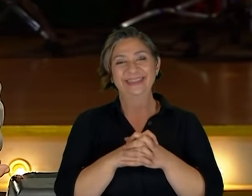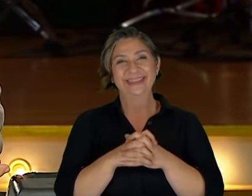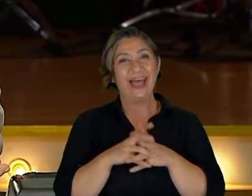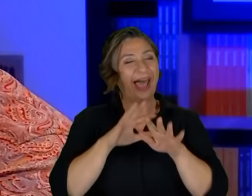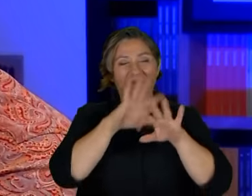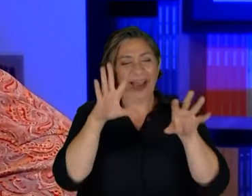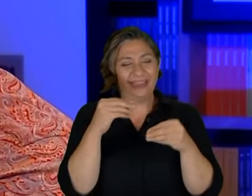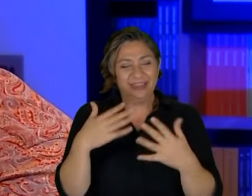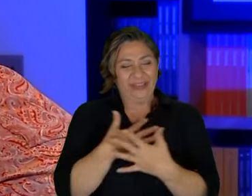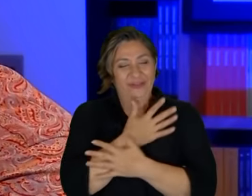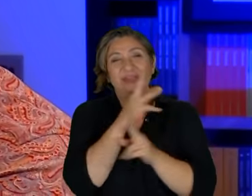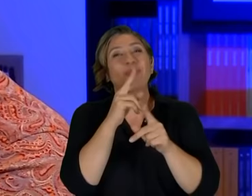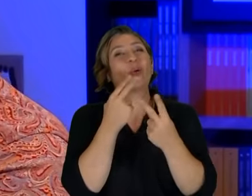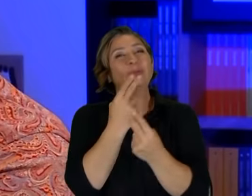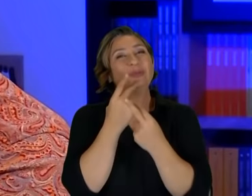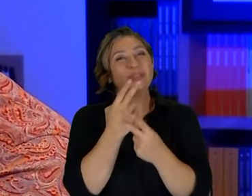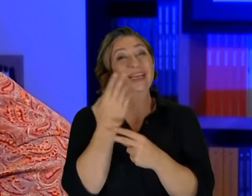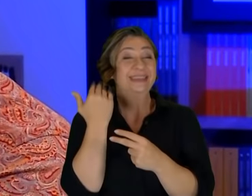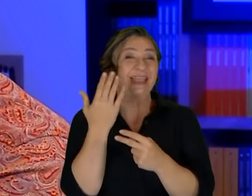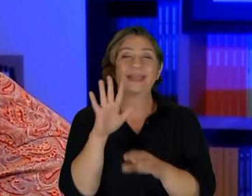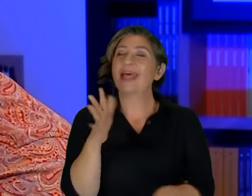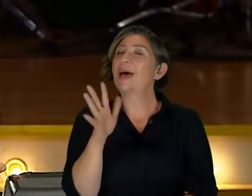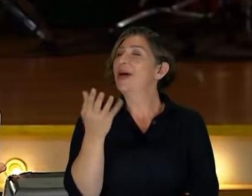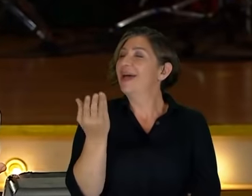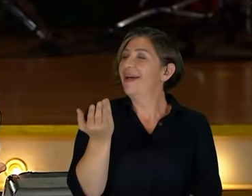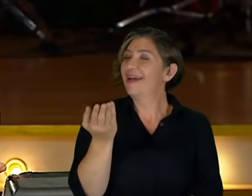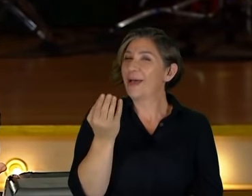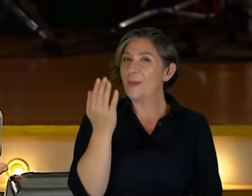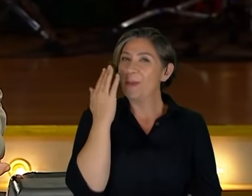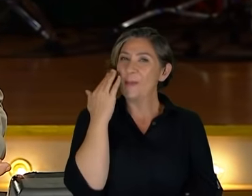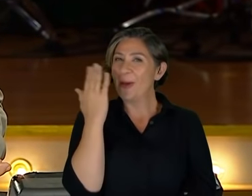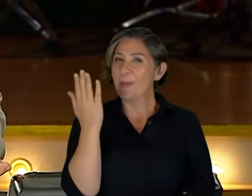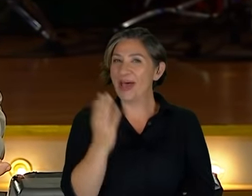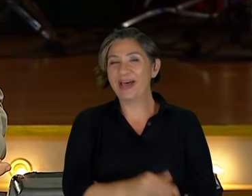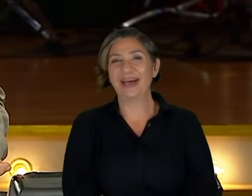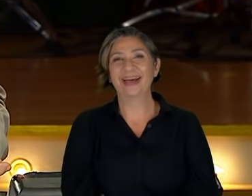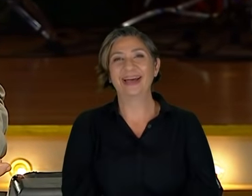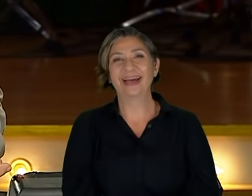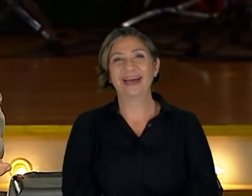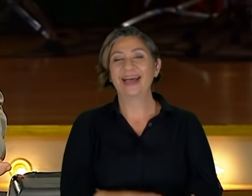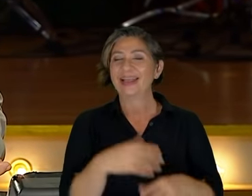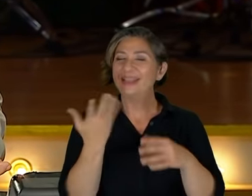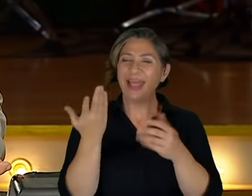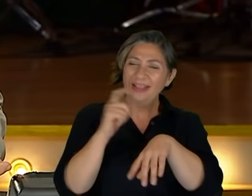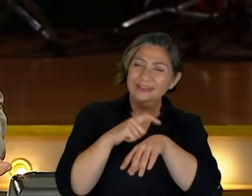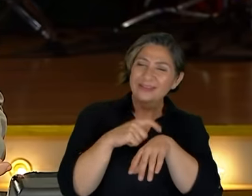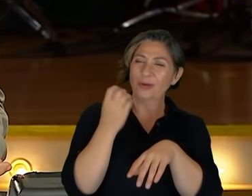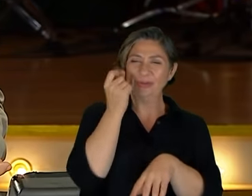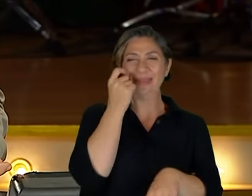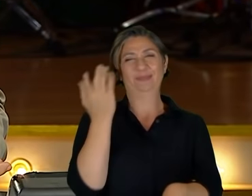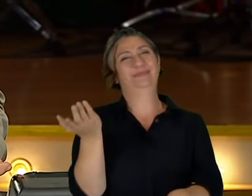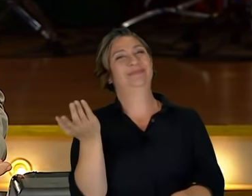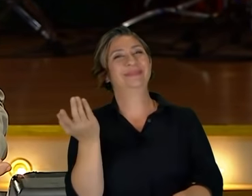Herkes sevişir gibi konuşuyordu ya. Ne haber yavrum? Değil mi? Nerede kaldın ya? Özledim